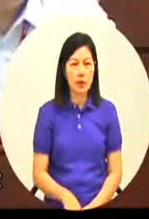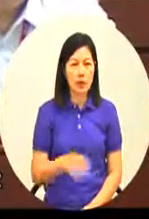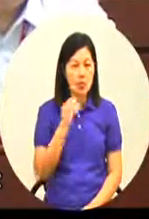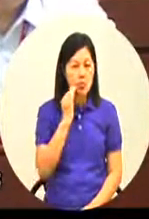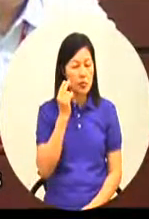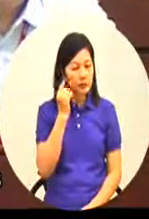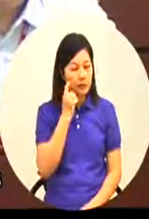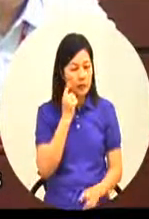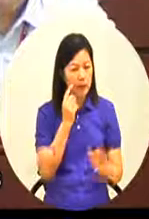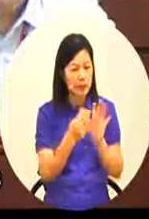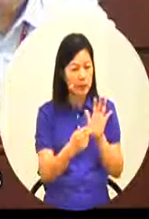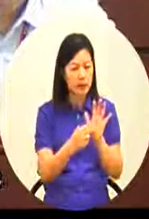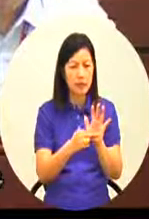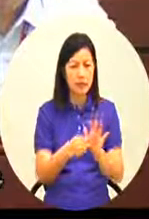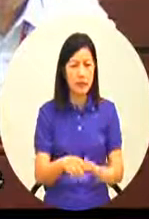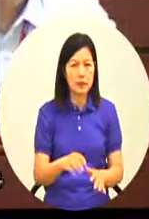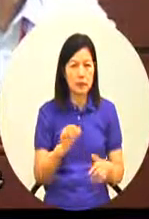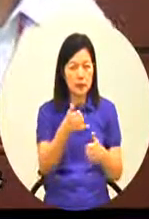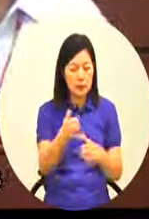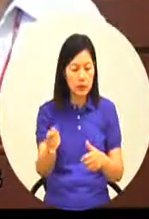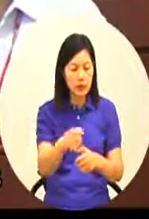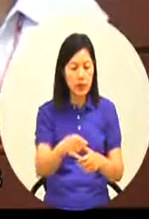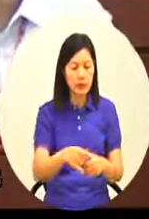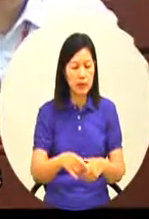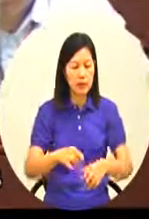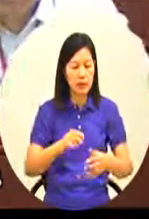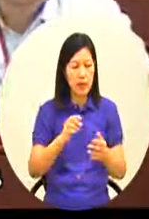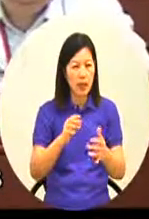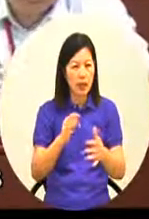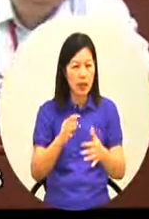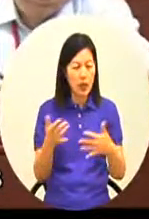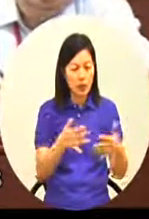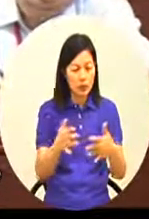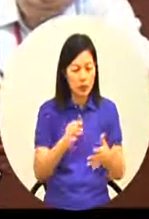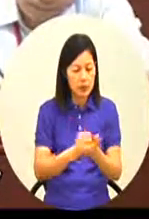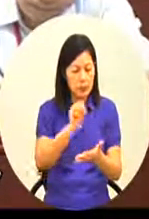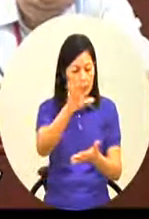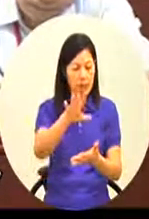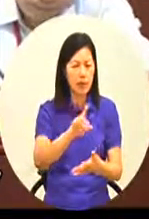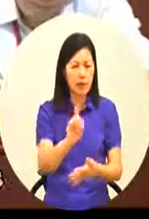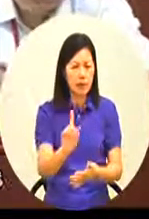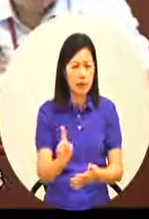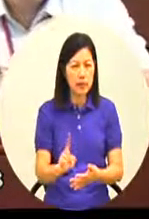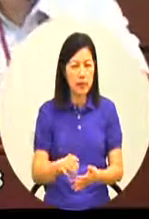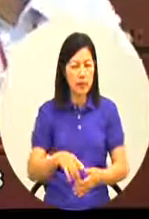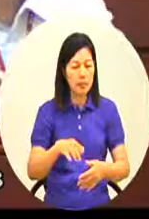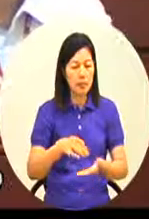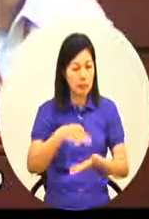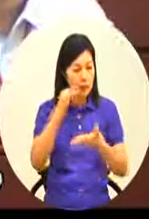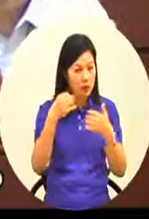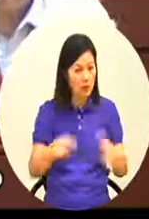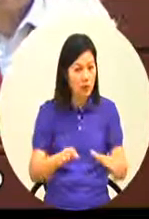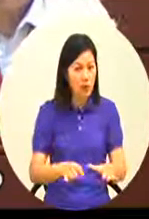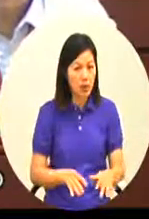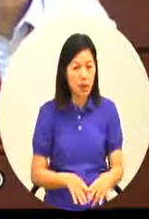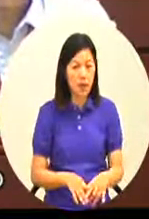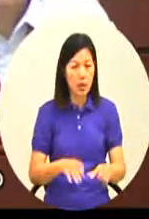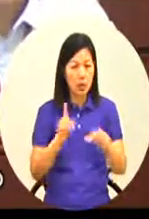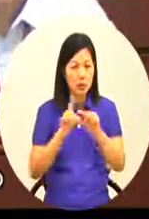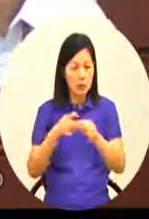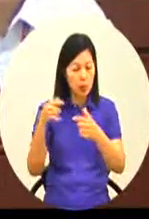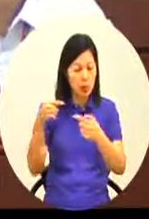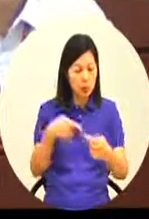已经有几次的在不管是在市长施政报告或是在我们都委会的部门咨询，议员都有提到那个所谓的中继宅要不要盖。